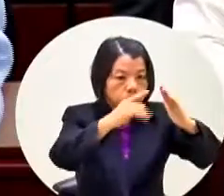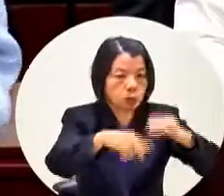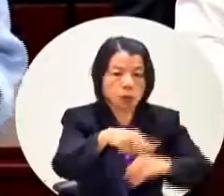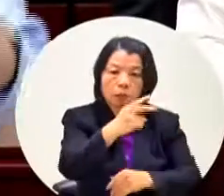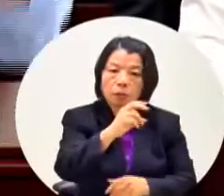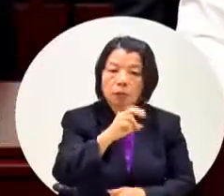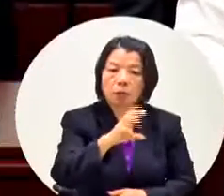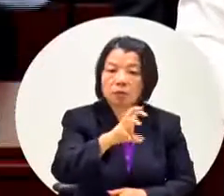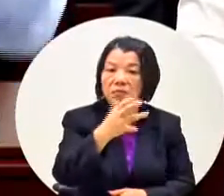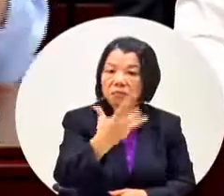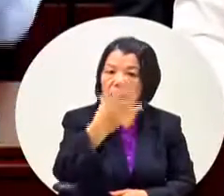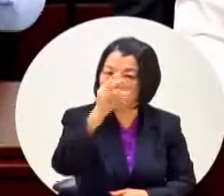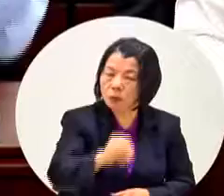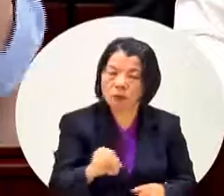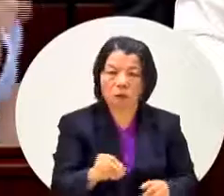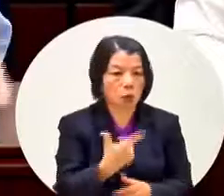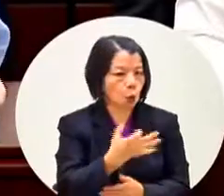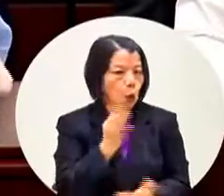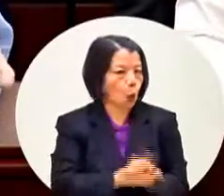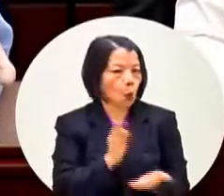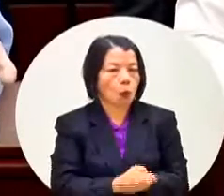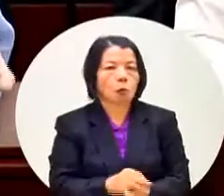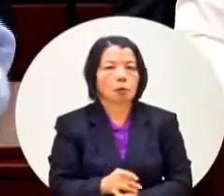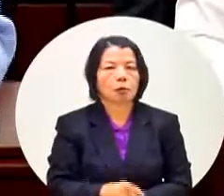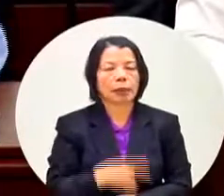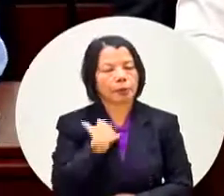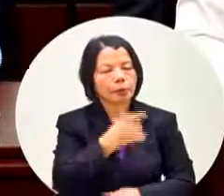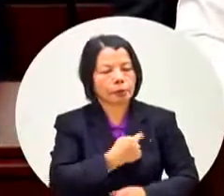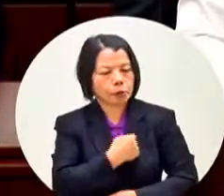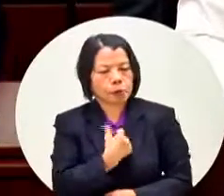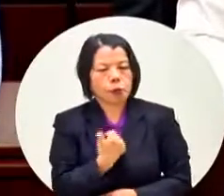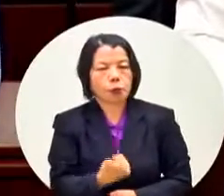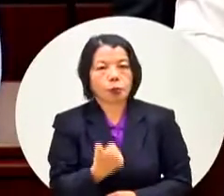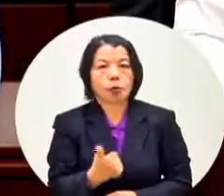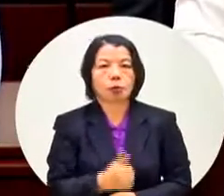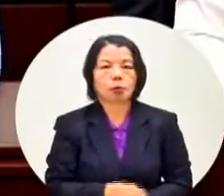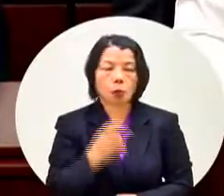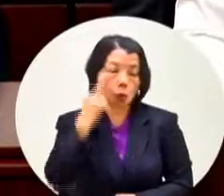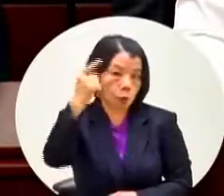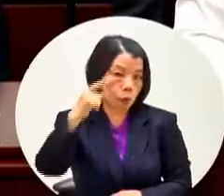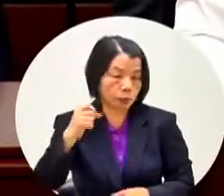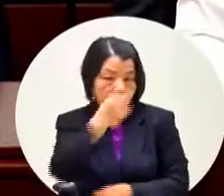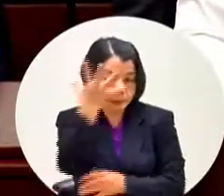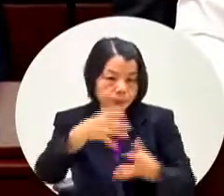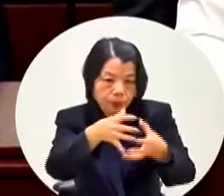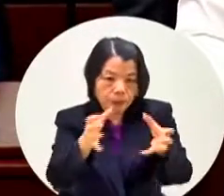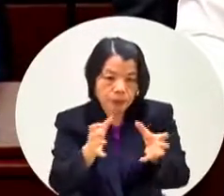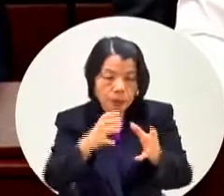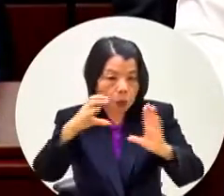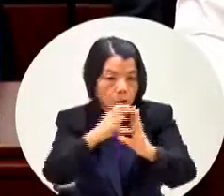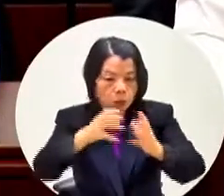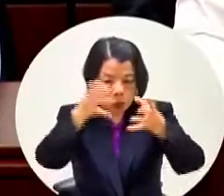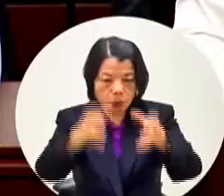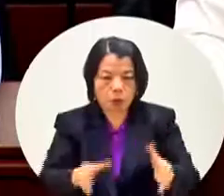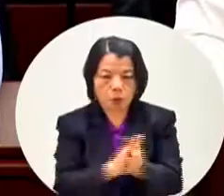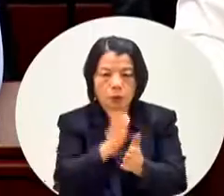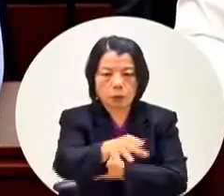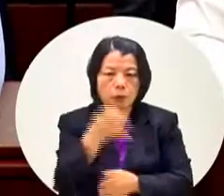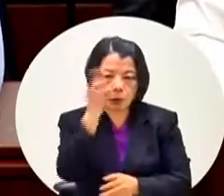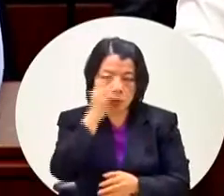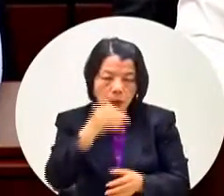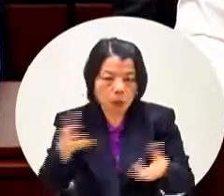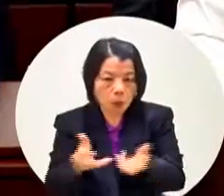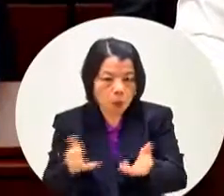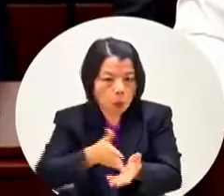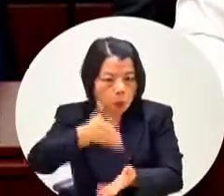的角度，他不亏钱，可是他也不赚钱，完全是服务。那我觉得我们将来是不是可以找到这些建